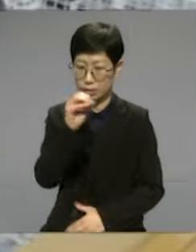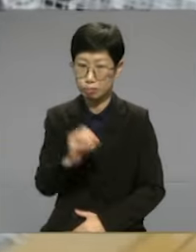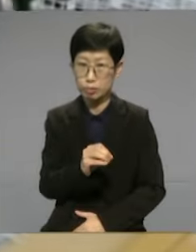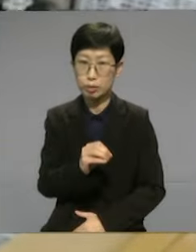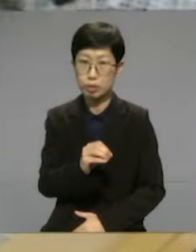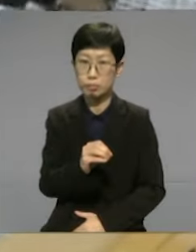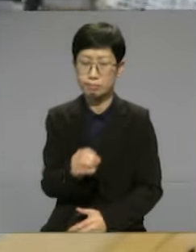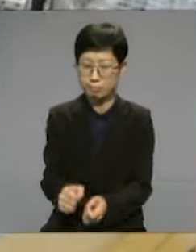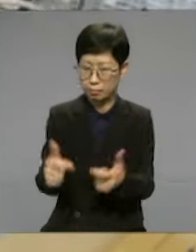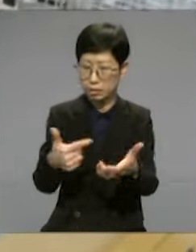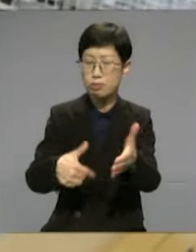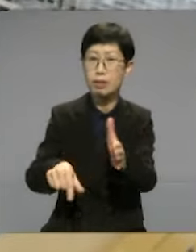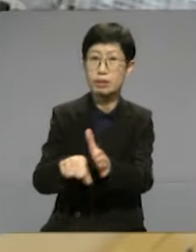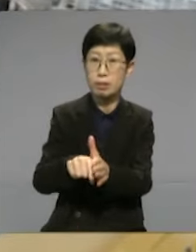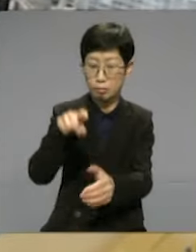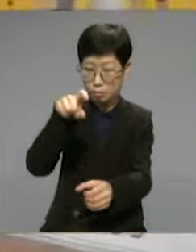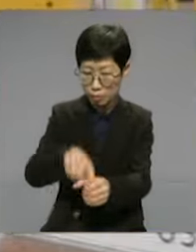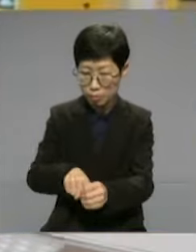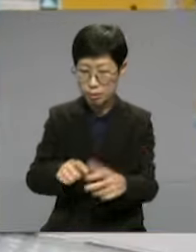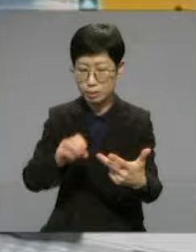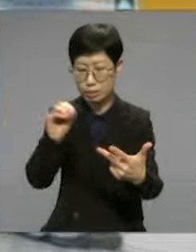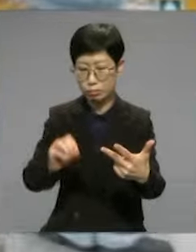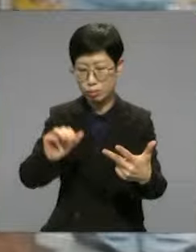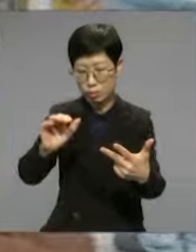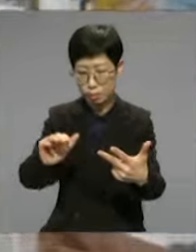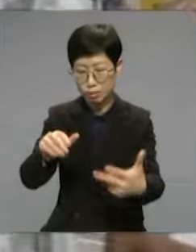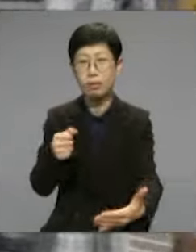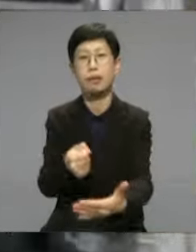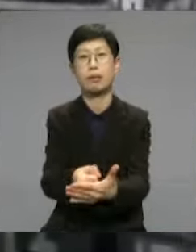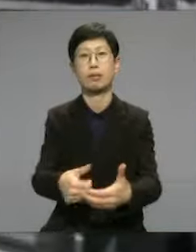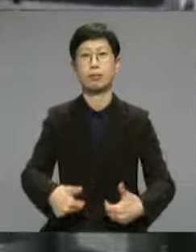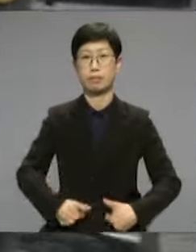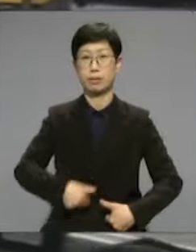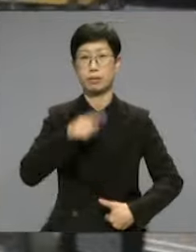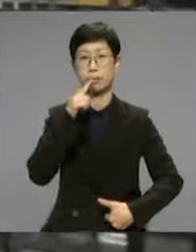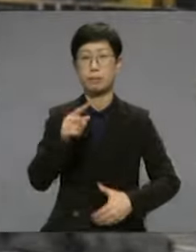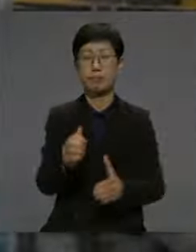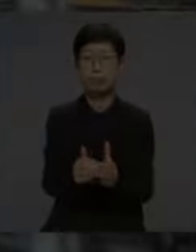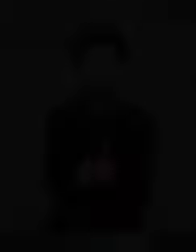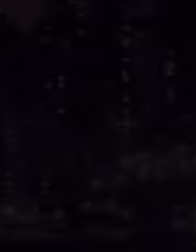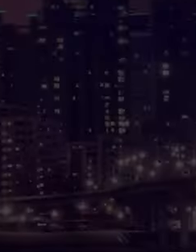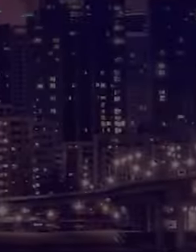명 목표치를 7%으로 설정해야 한다고